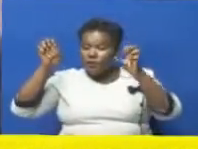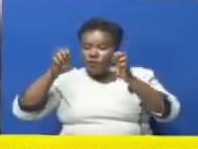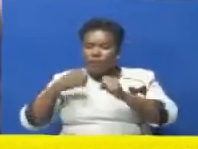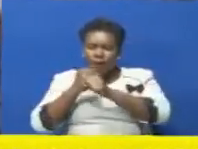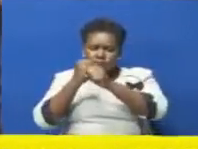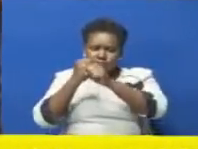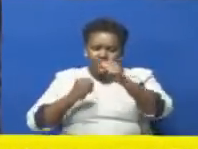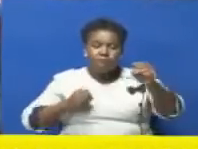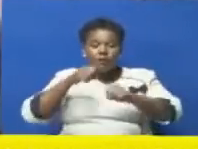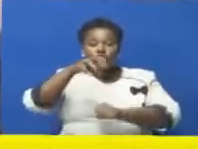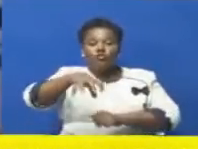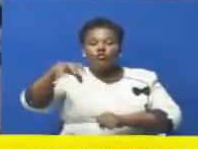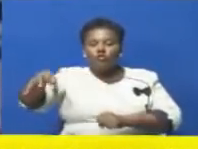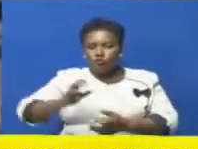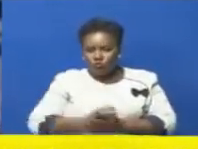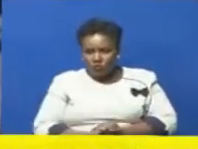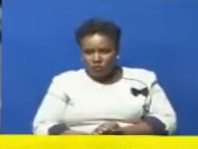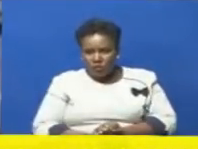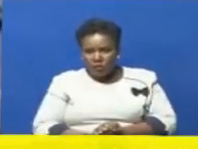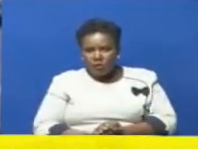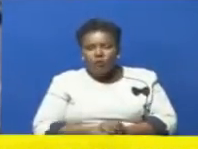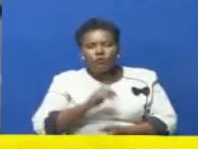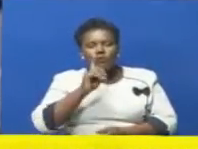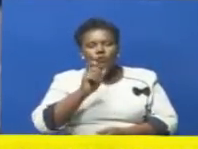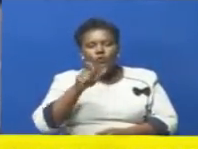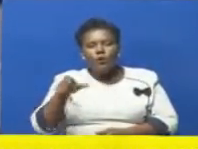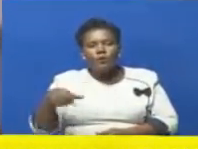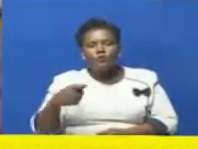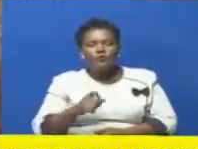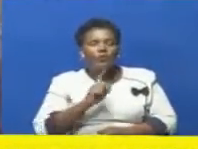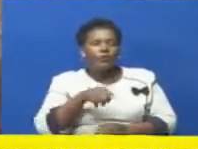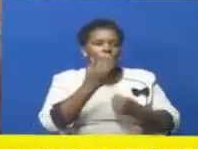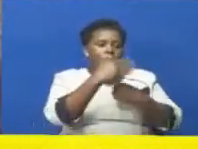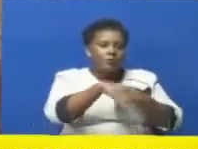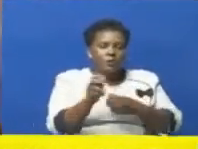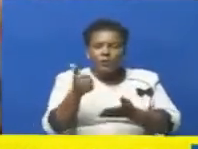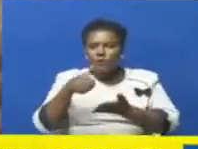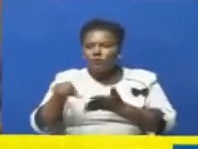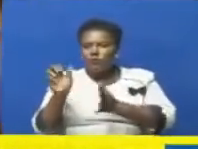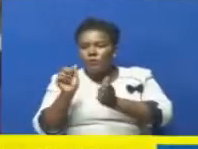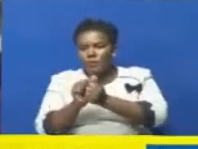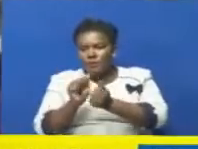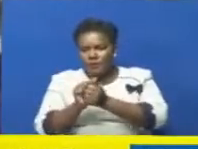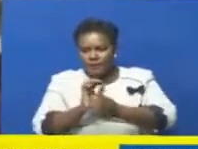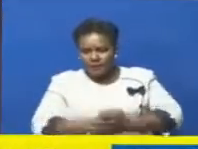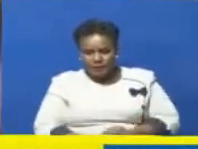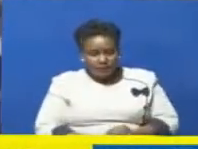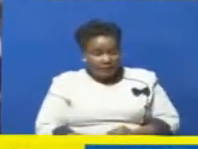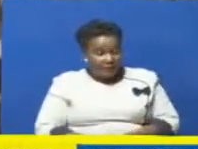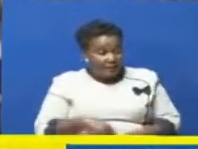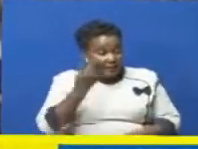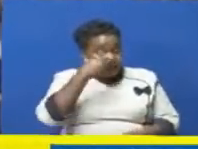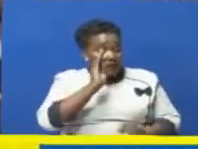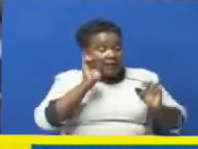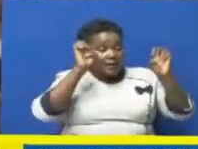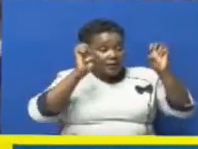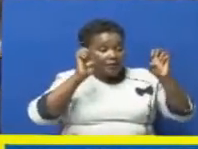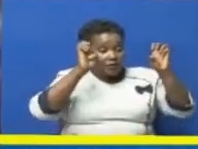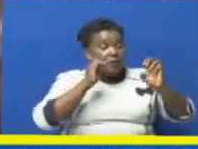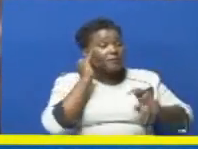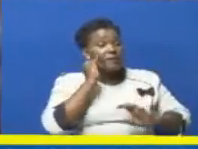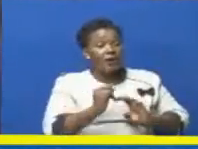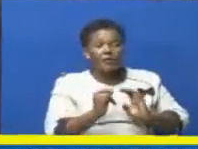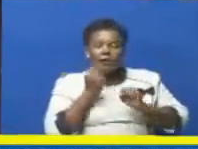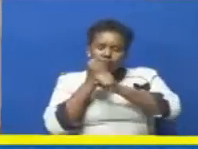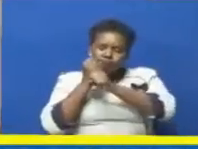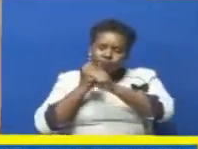ambapo watu wengi walikuwa katika shughuli za kuuza na kujinunulia bidhaa. Awali serikali ya Ethiopia ilikanusha kushambulia